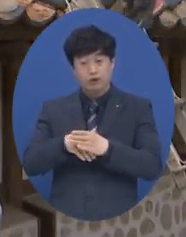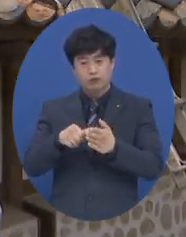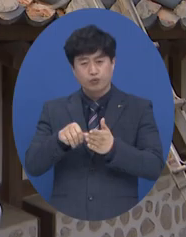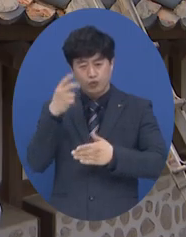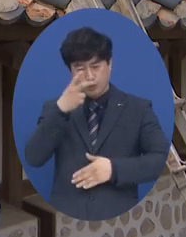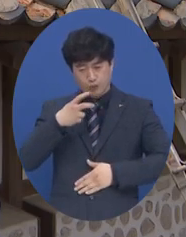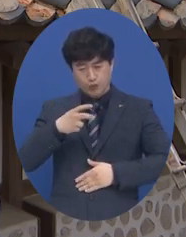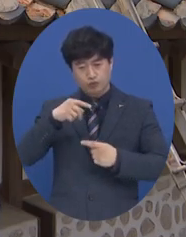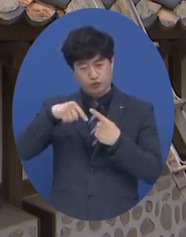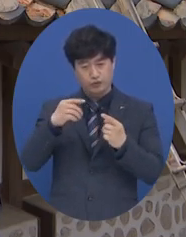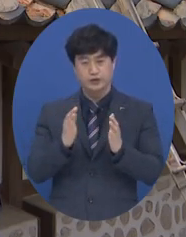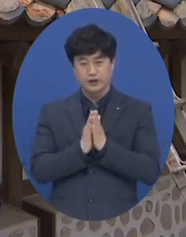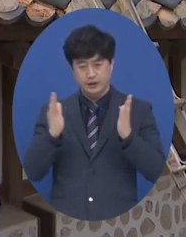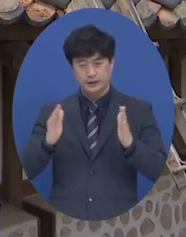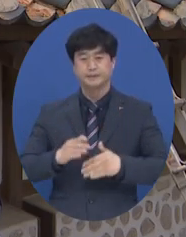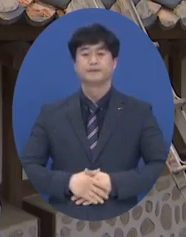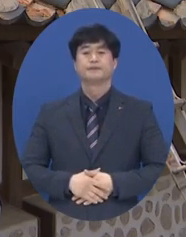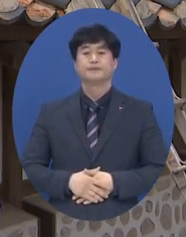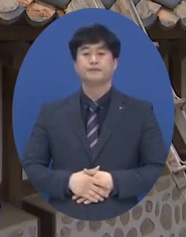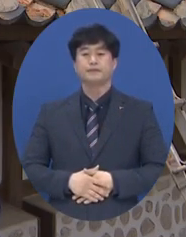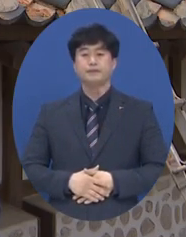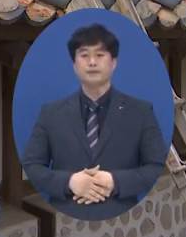gtv 최저 입니다